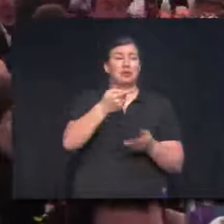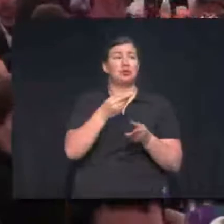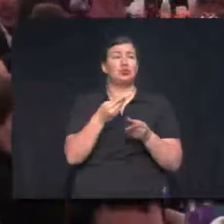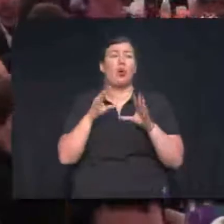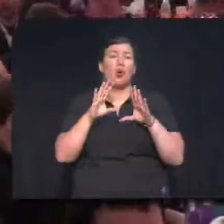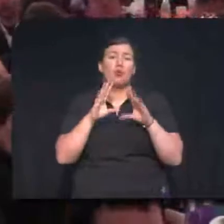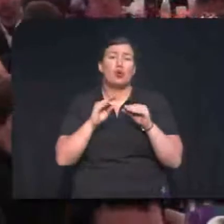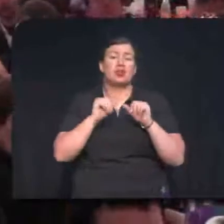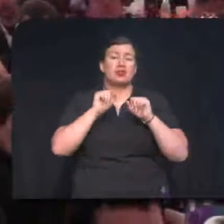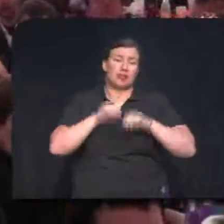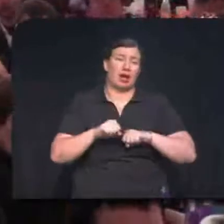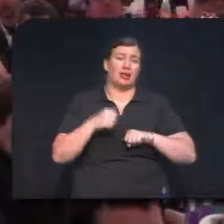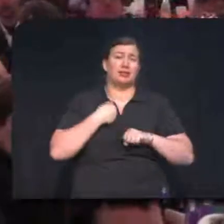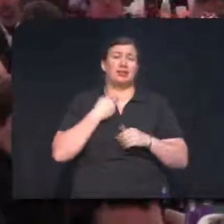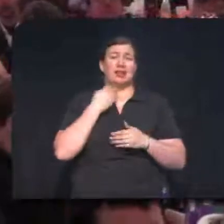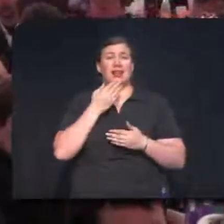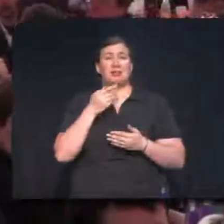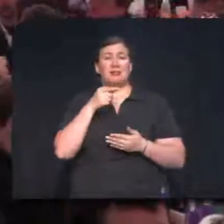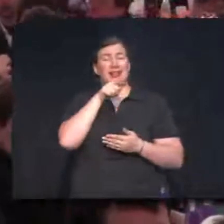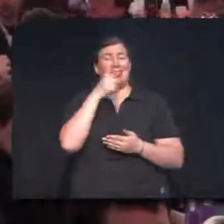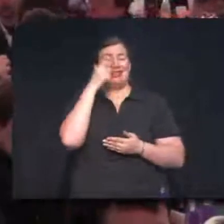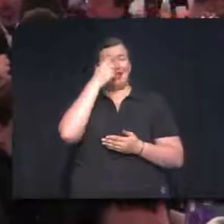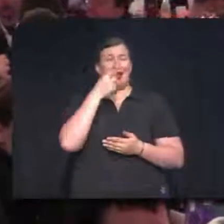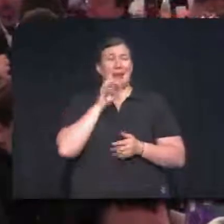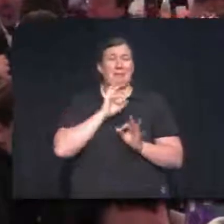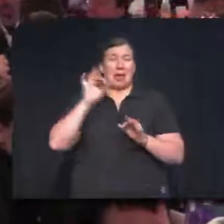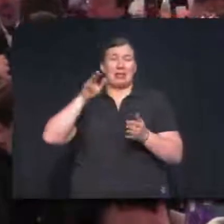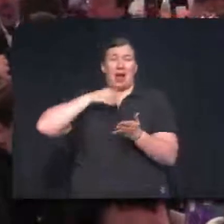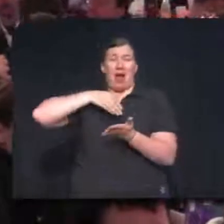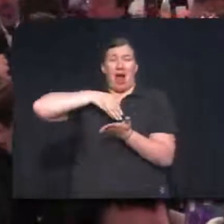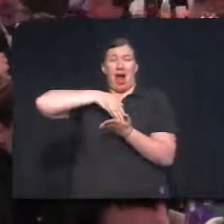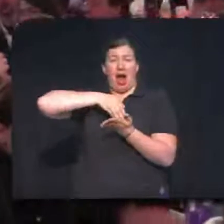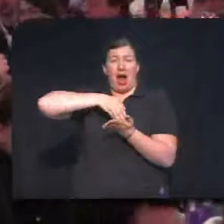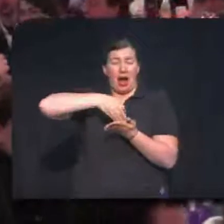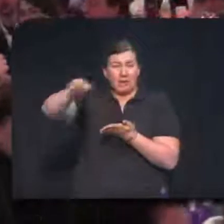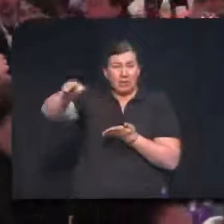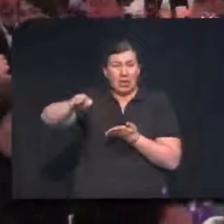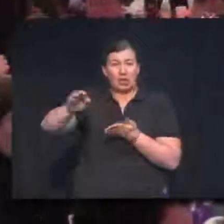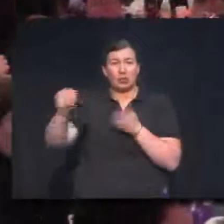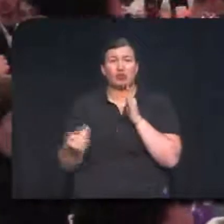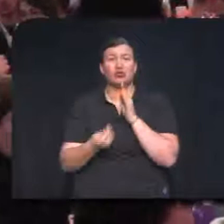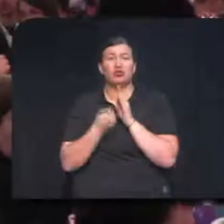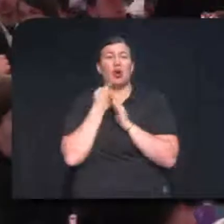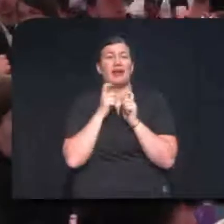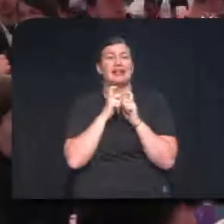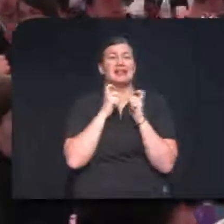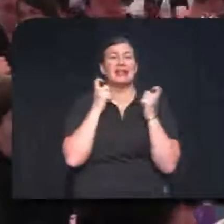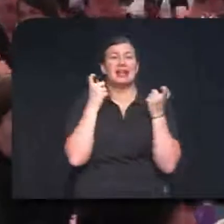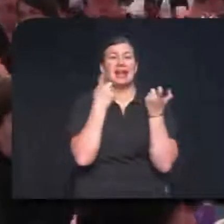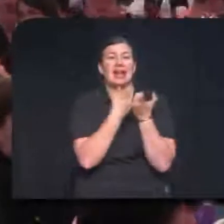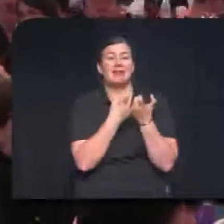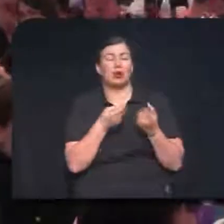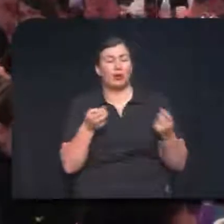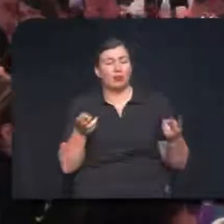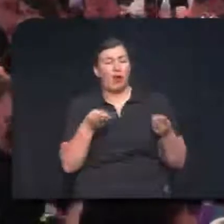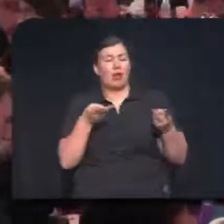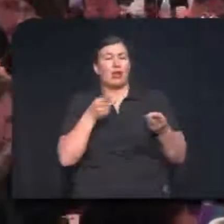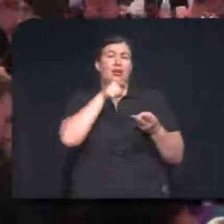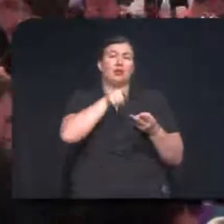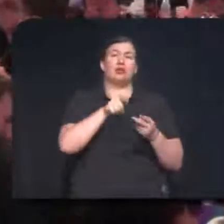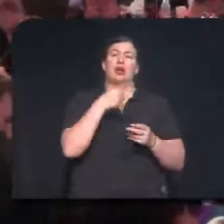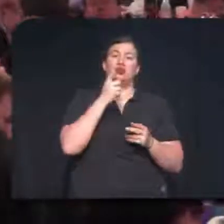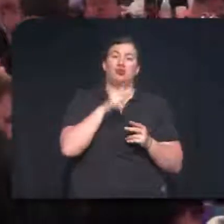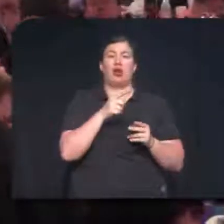Antrag abzulehnen und einen neuen einen neuen ein neues Gremium zu fordern dass diesen Kriterien genügt